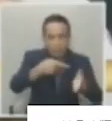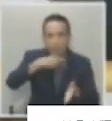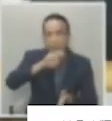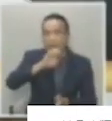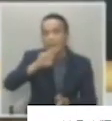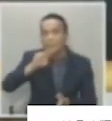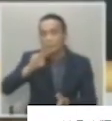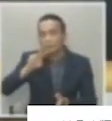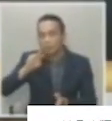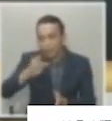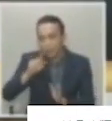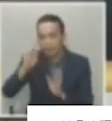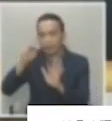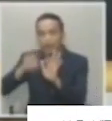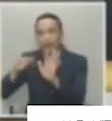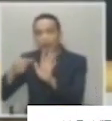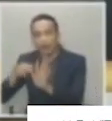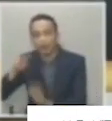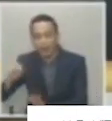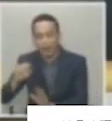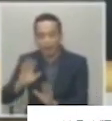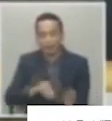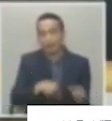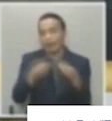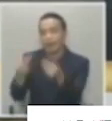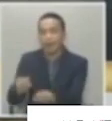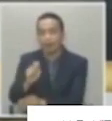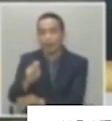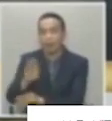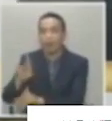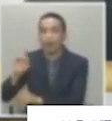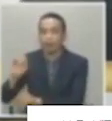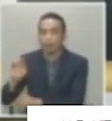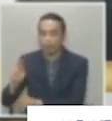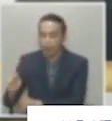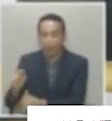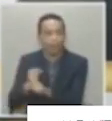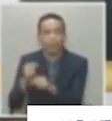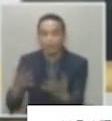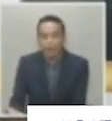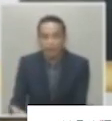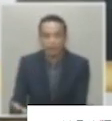คุณโอนฝ่ายให้กับทางอบต.ฝั่งเนี้ยเล็กๆเนี่ยทำไม่ได้แล้วทำยังไงต่อฮะ